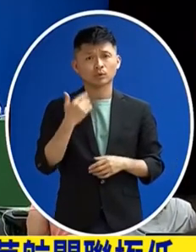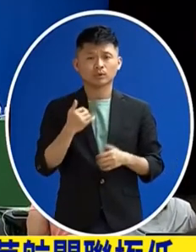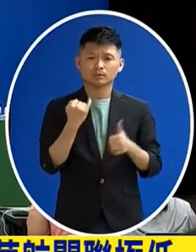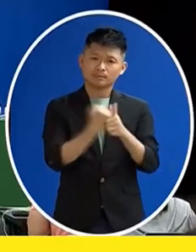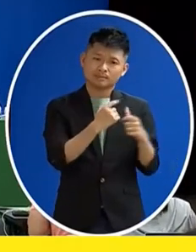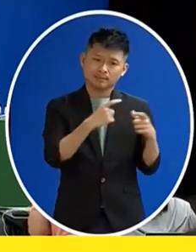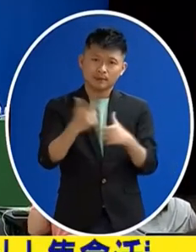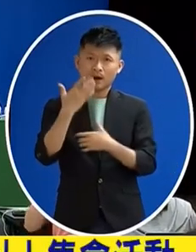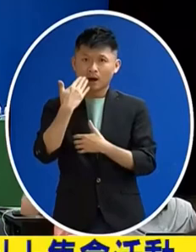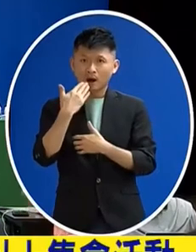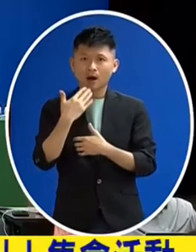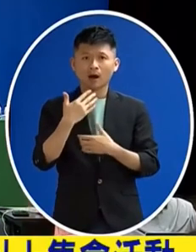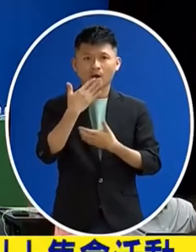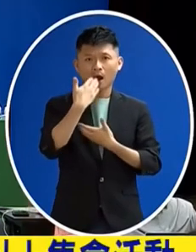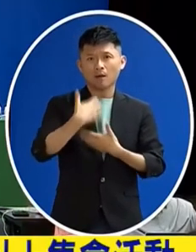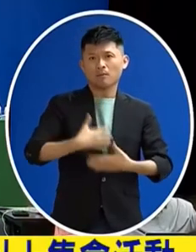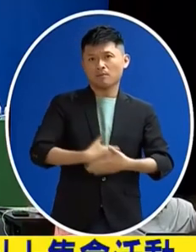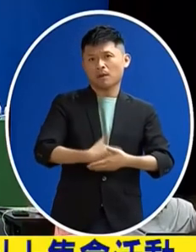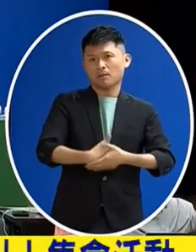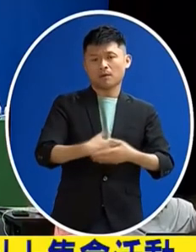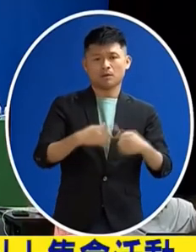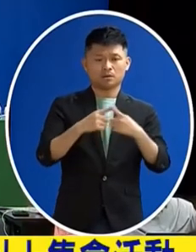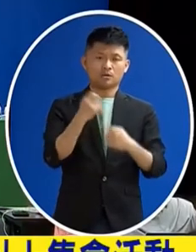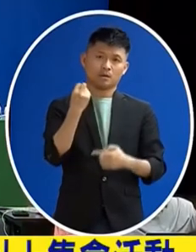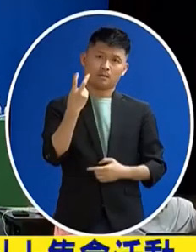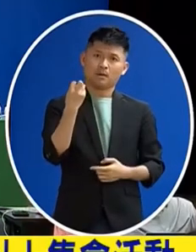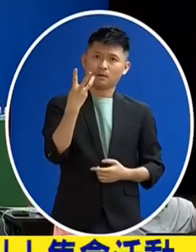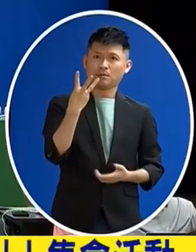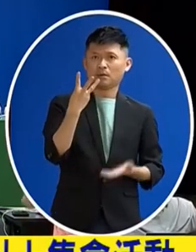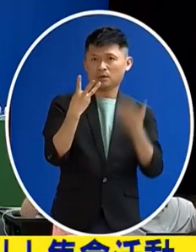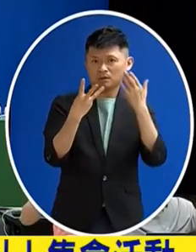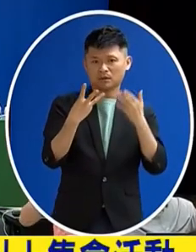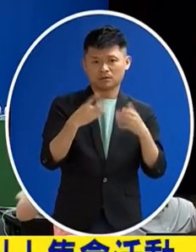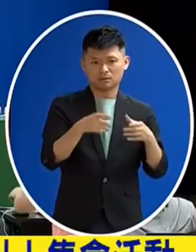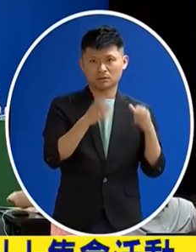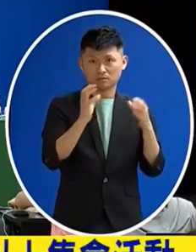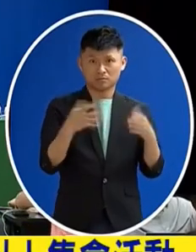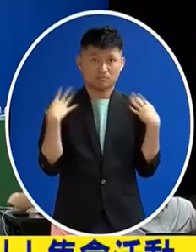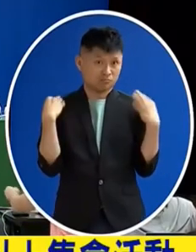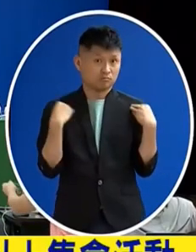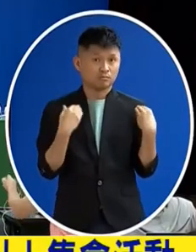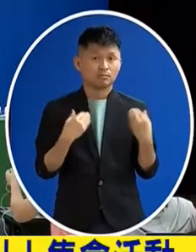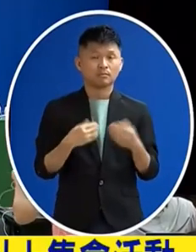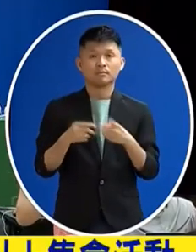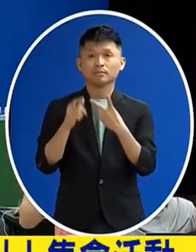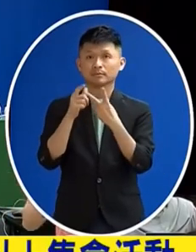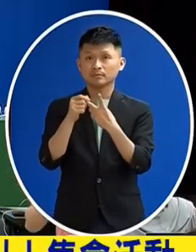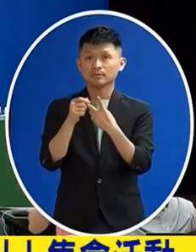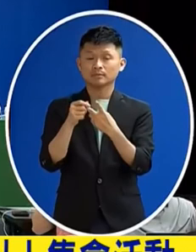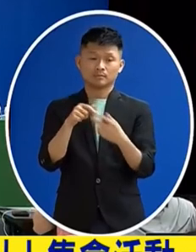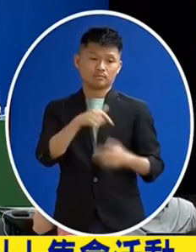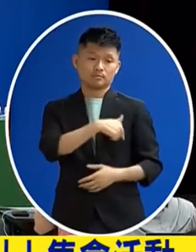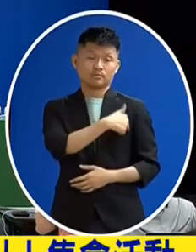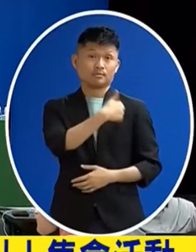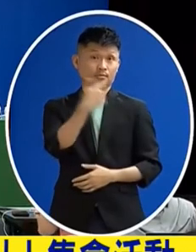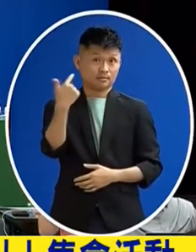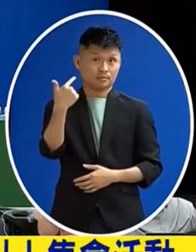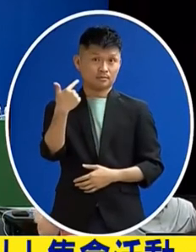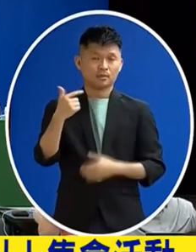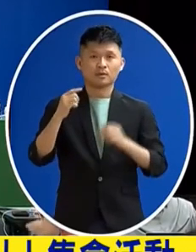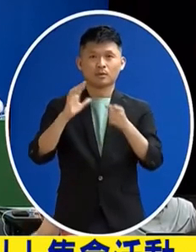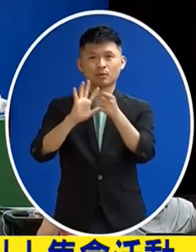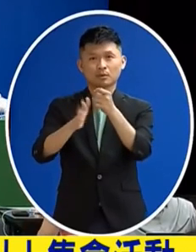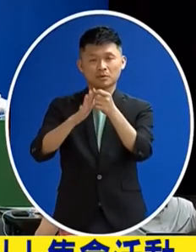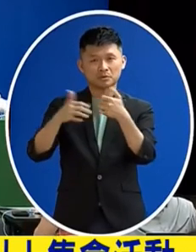者是那种吃到饱的餐厅，都是200-300人，那像这样子的活动还能举行吗？第二个想问一下说，这个周六就是那个